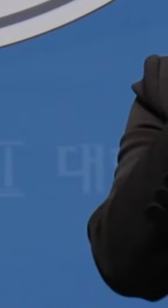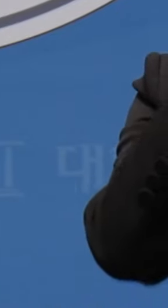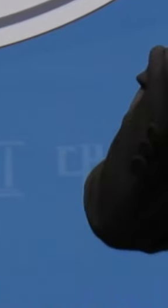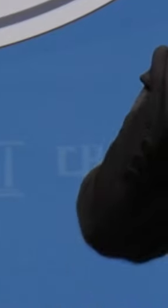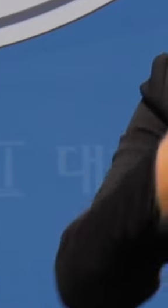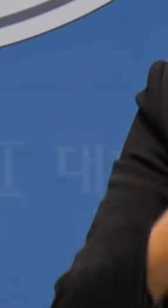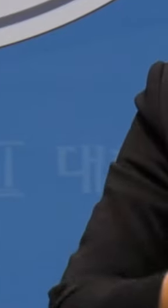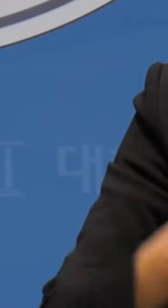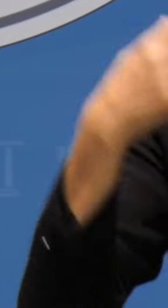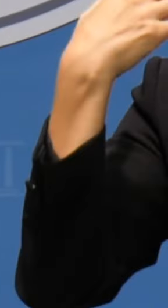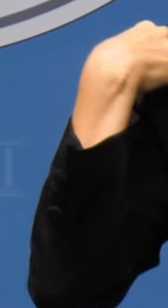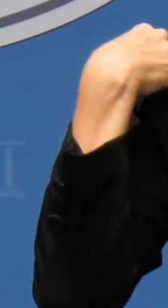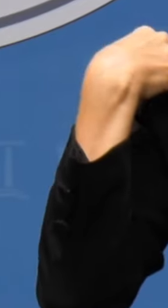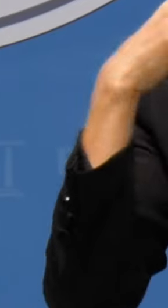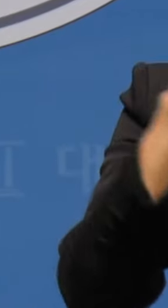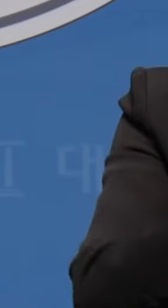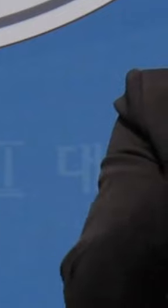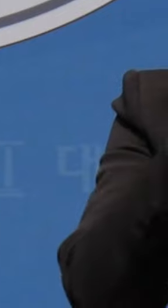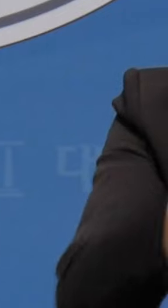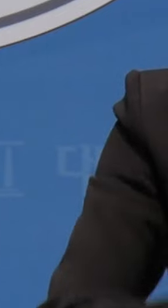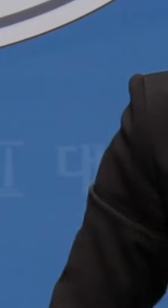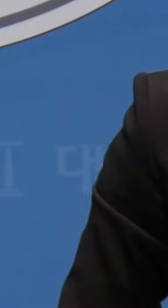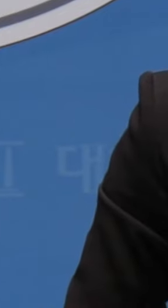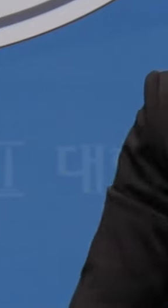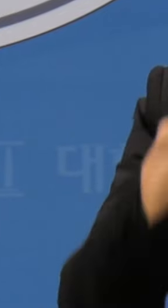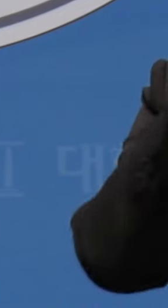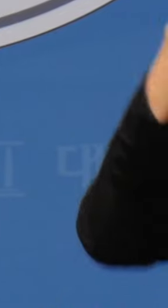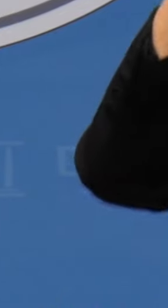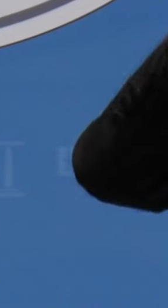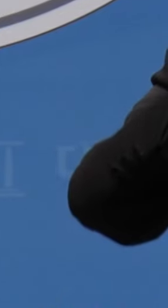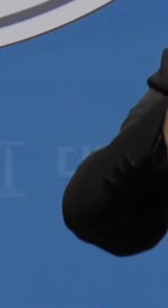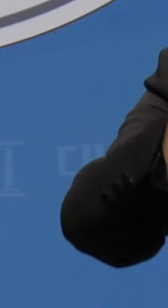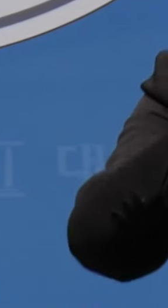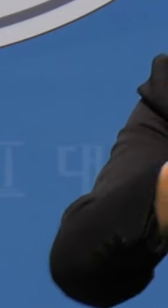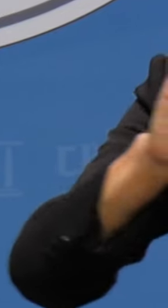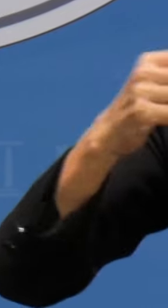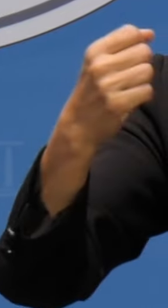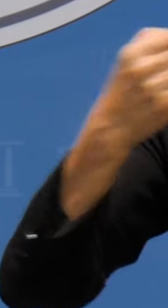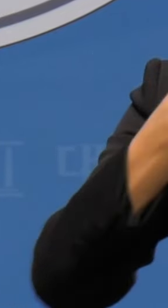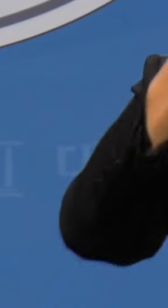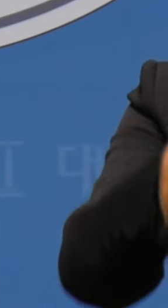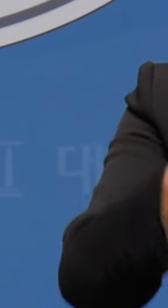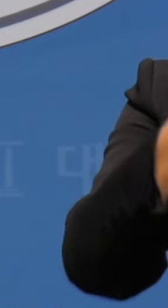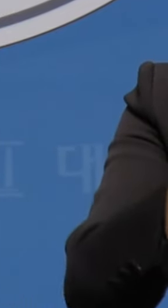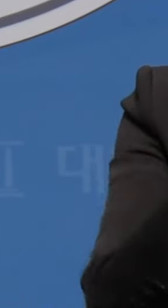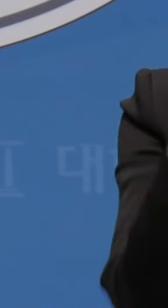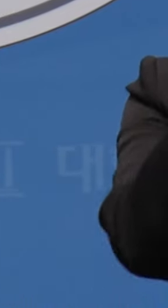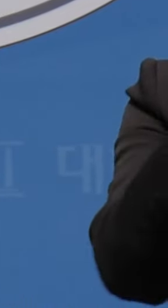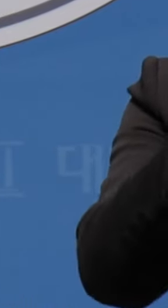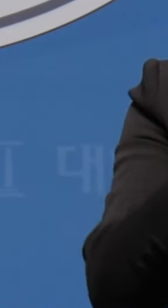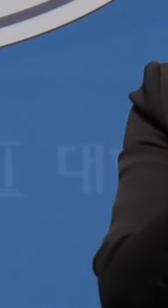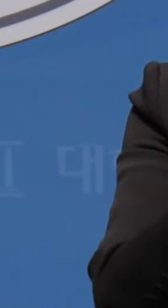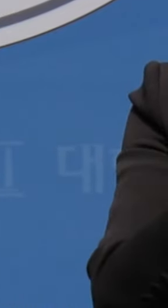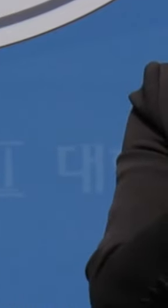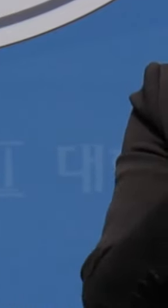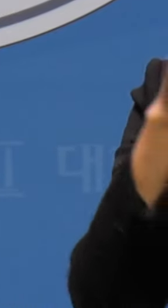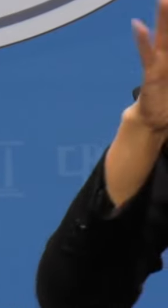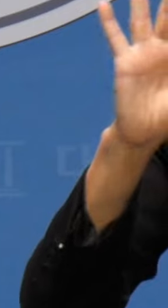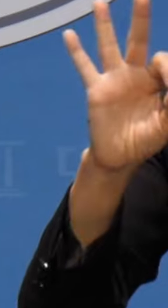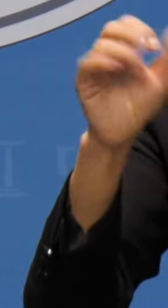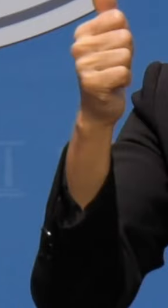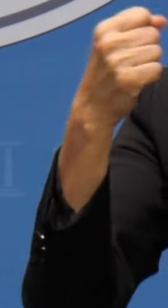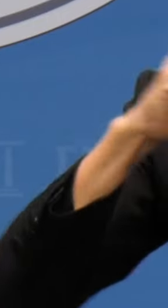정통성은 무너집니다. 지난 대선에서 국민의힘 후보 경선 여론조사에까지 명태균